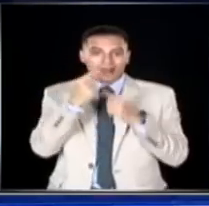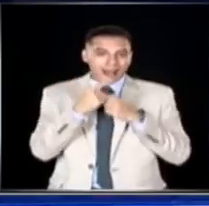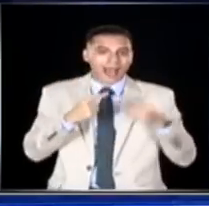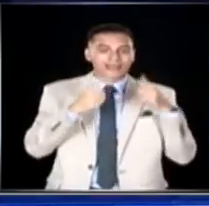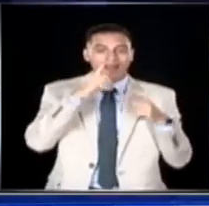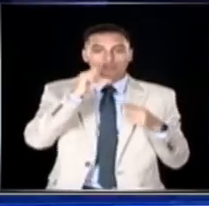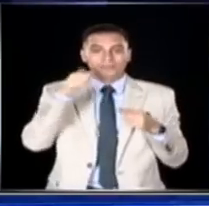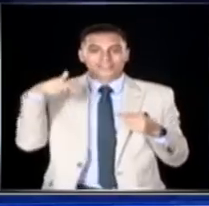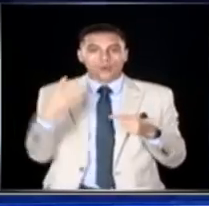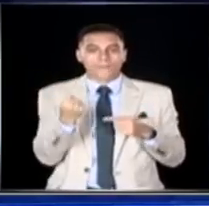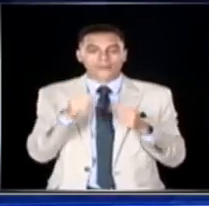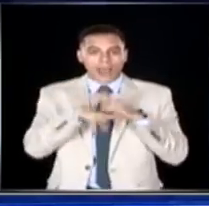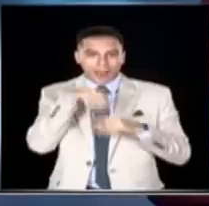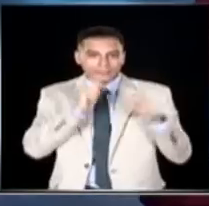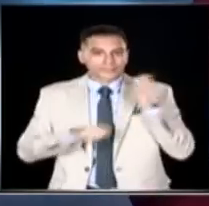1946.